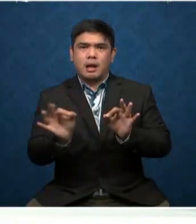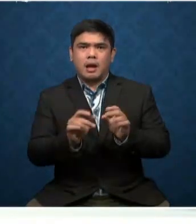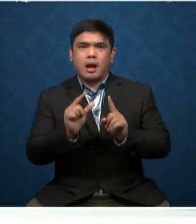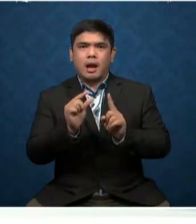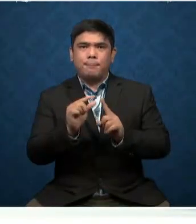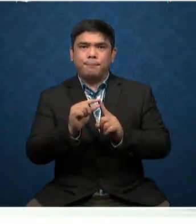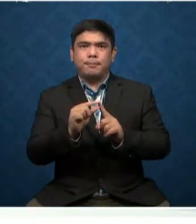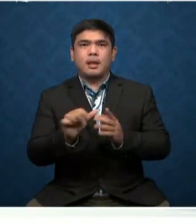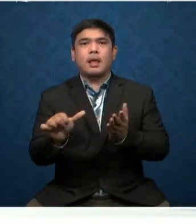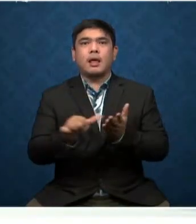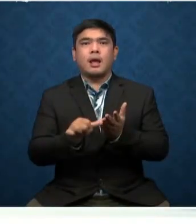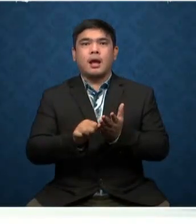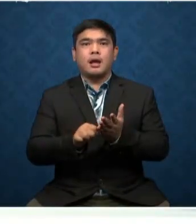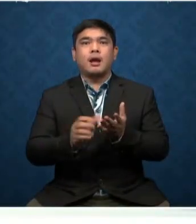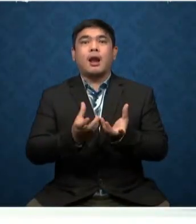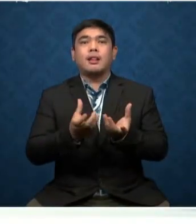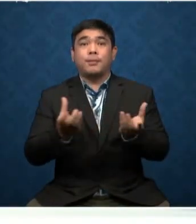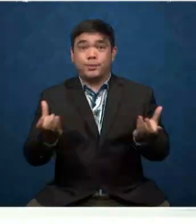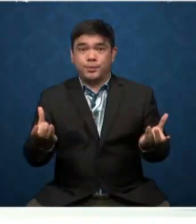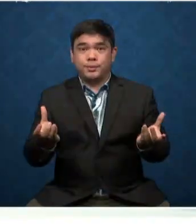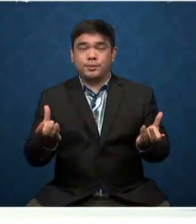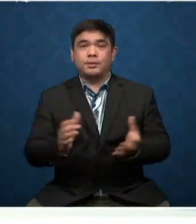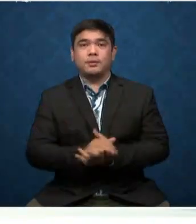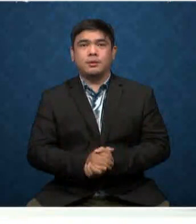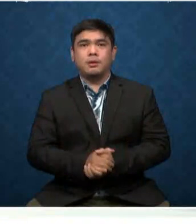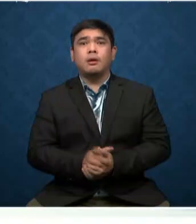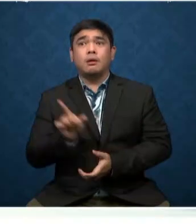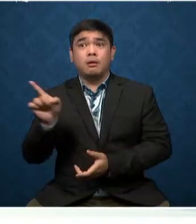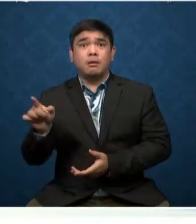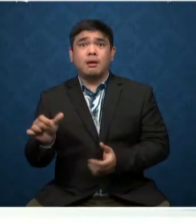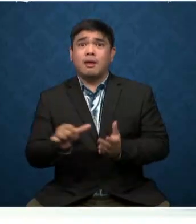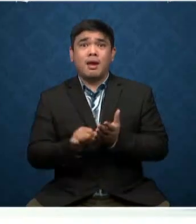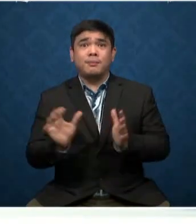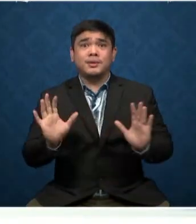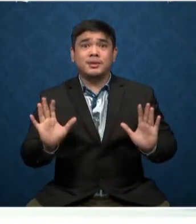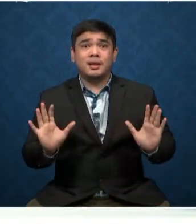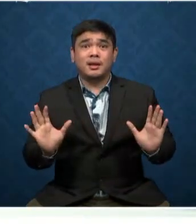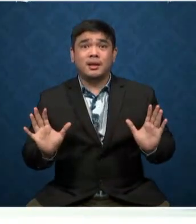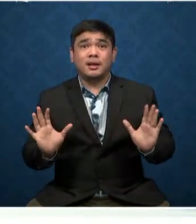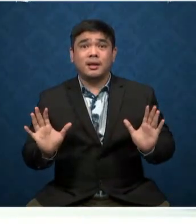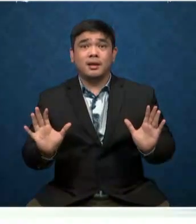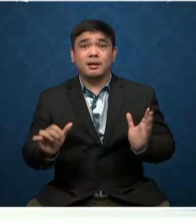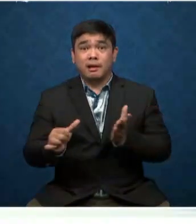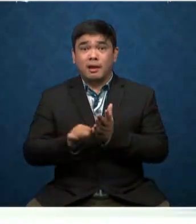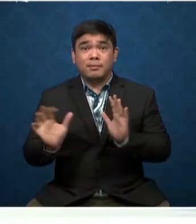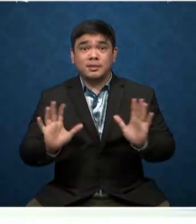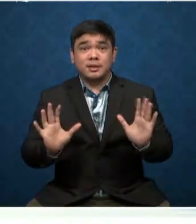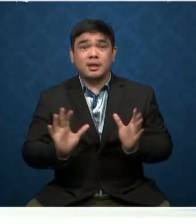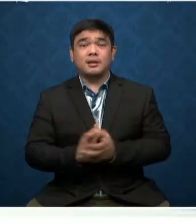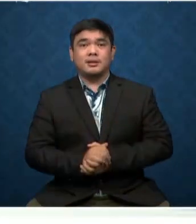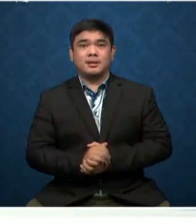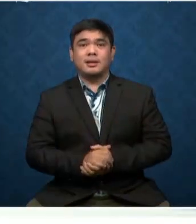เป็นการแก้ไขรัฐธรรมนูญท่านประธานกรรมธิการก็พูดแล้วว่านี่ไม่ใช่การแก้ไขรัฐธรรมนูญ